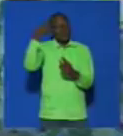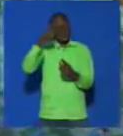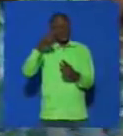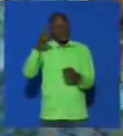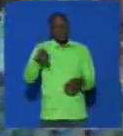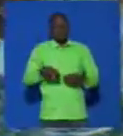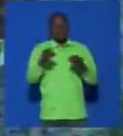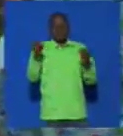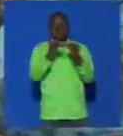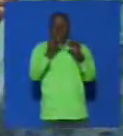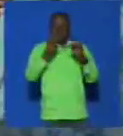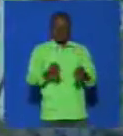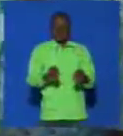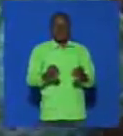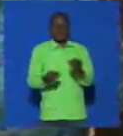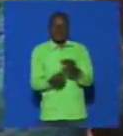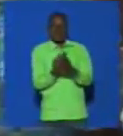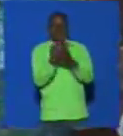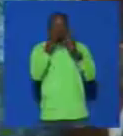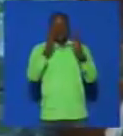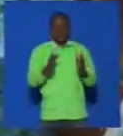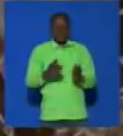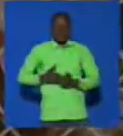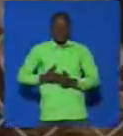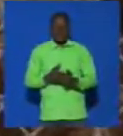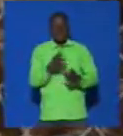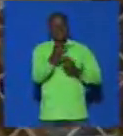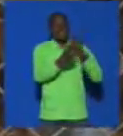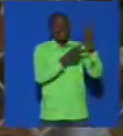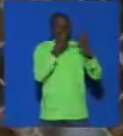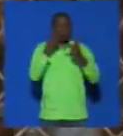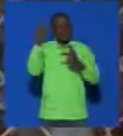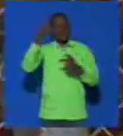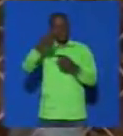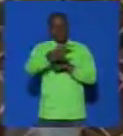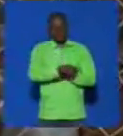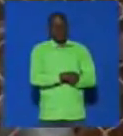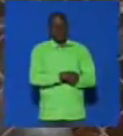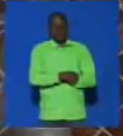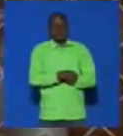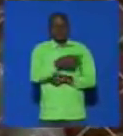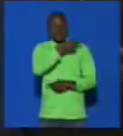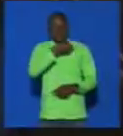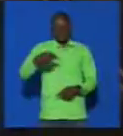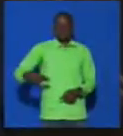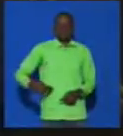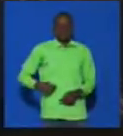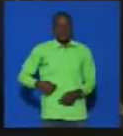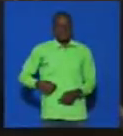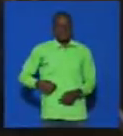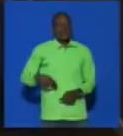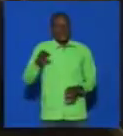c'est le promoteur himself qui a conduit la visite encadrée d'un jour le lallé naaba tigré a